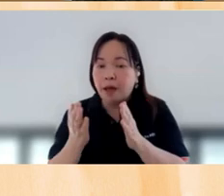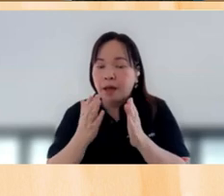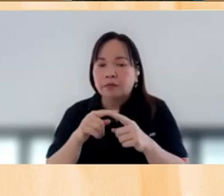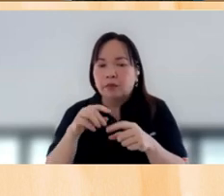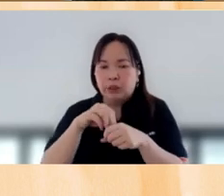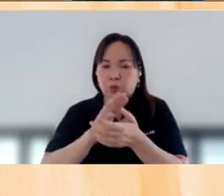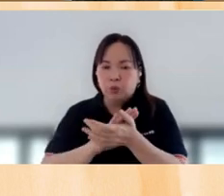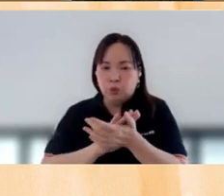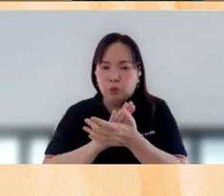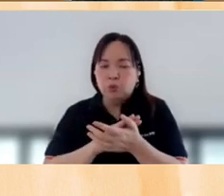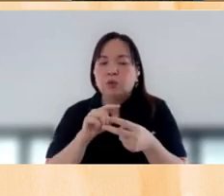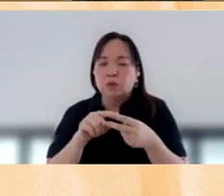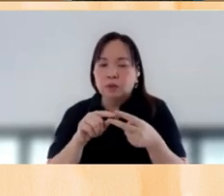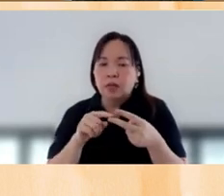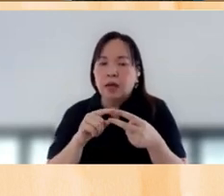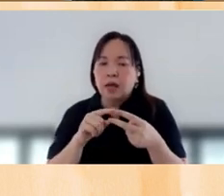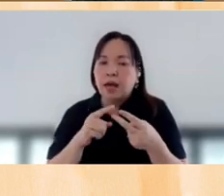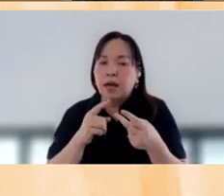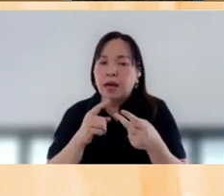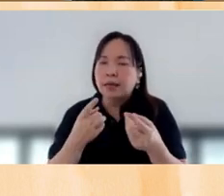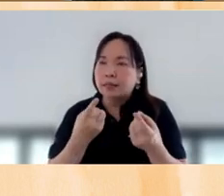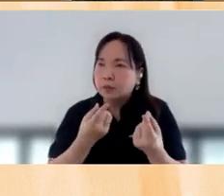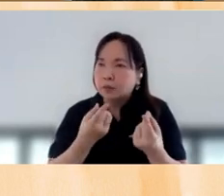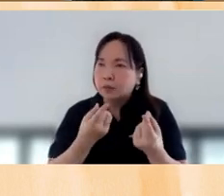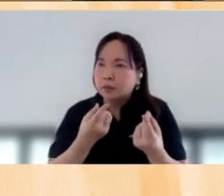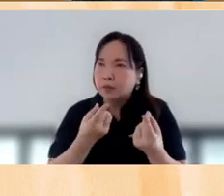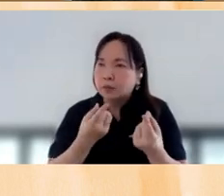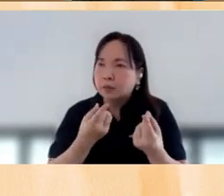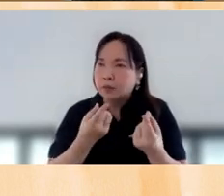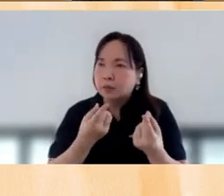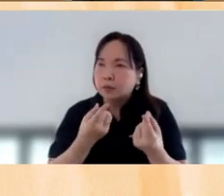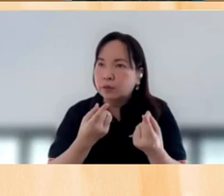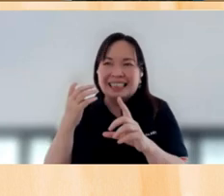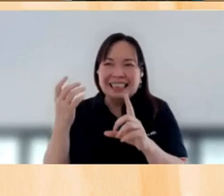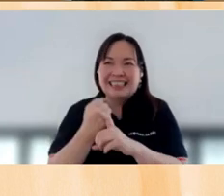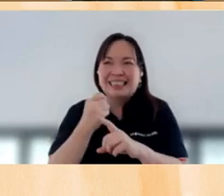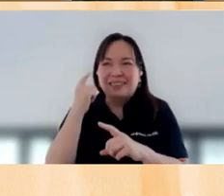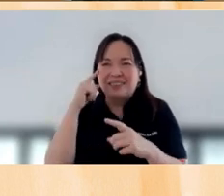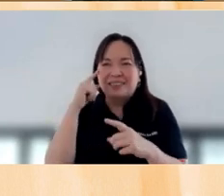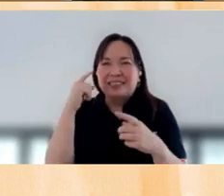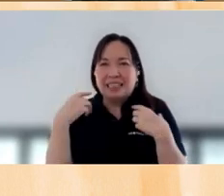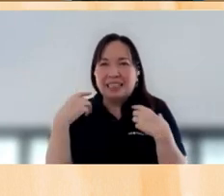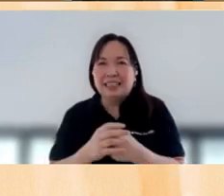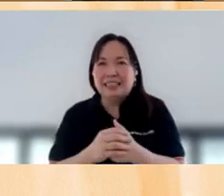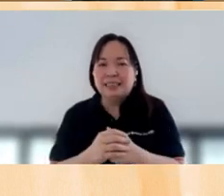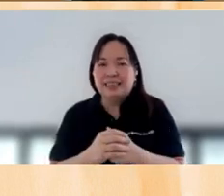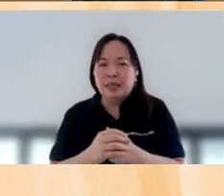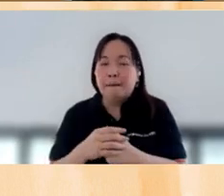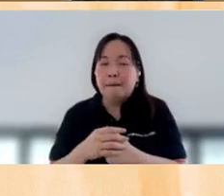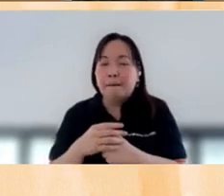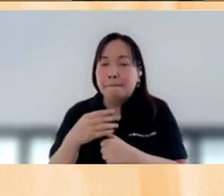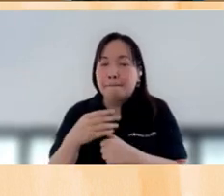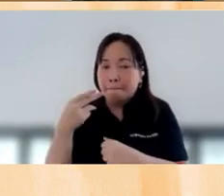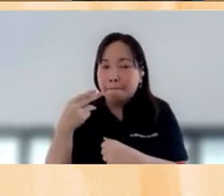promote the realization of mental health and well-being. Ang HROD strand din ang nagtataguyod niyan para sa mga kawani at guro